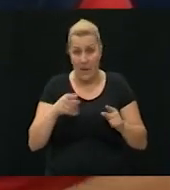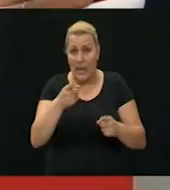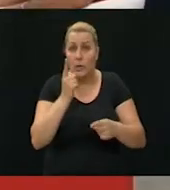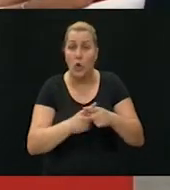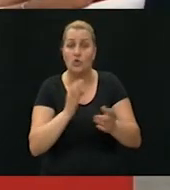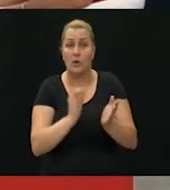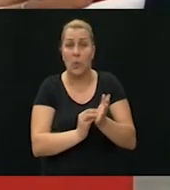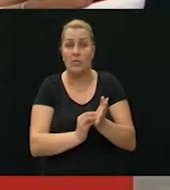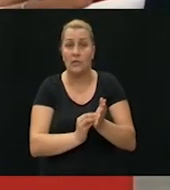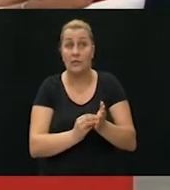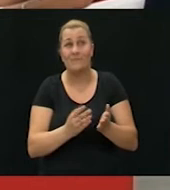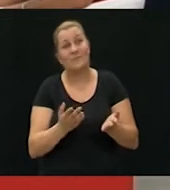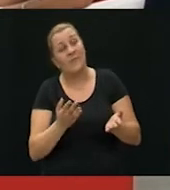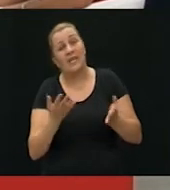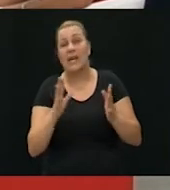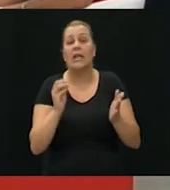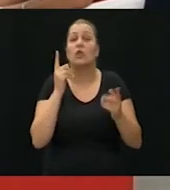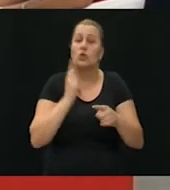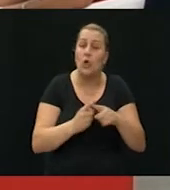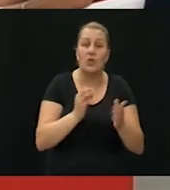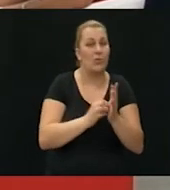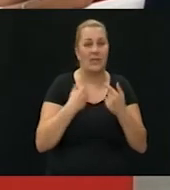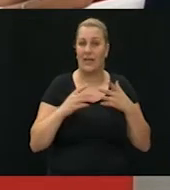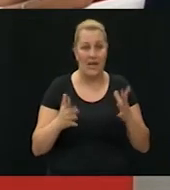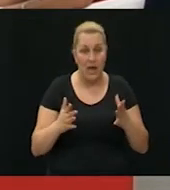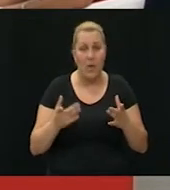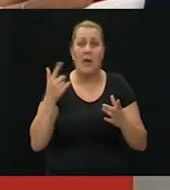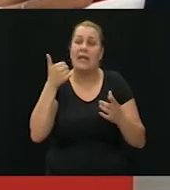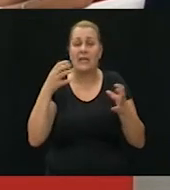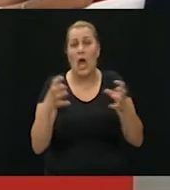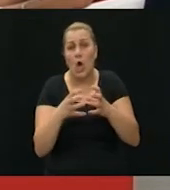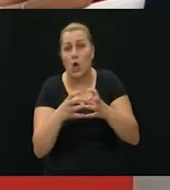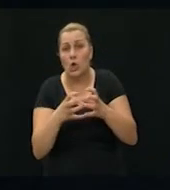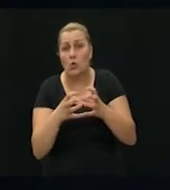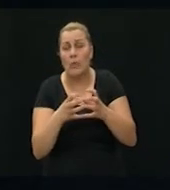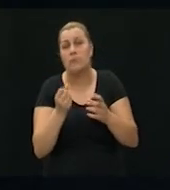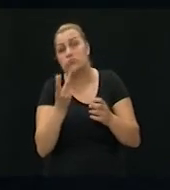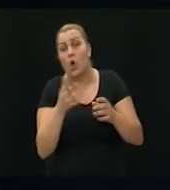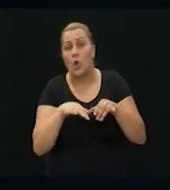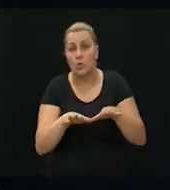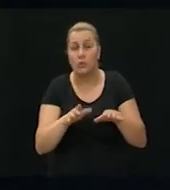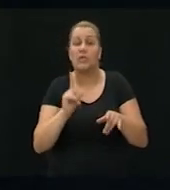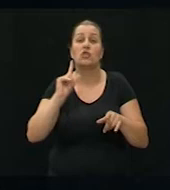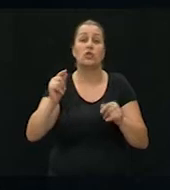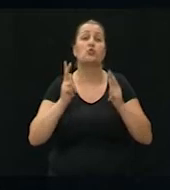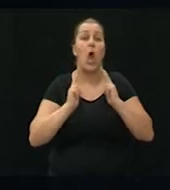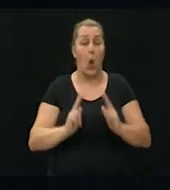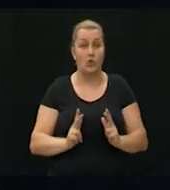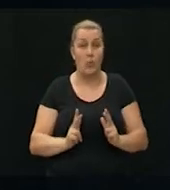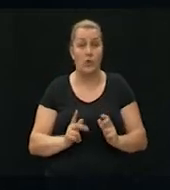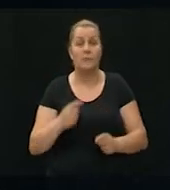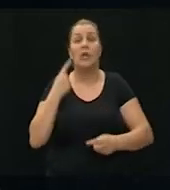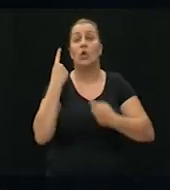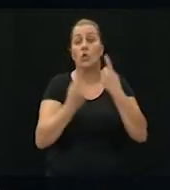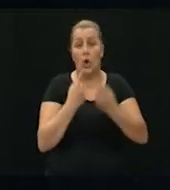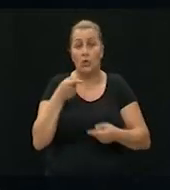točan podatak? Pa baš neki točan podatak nema, ali uglavnom jedna određena skupina, odnosno jedan određeni broj ljudi je išao na odmor i